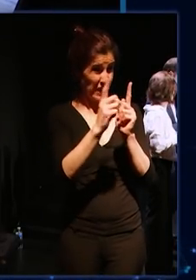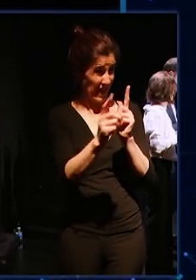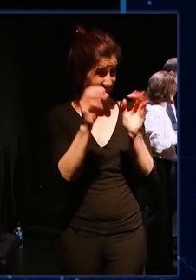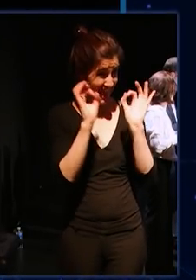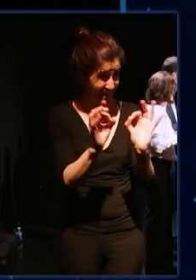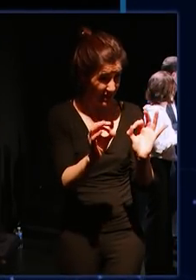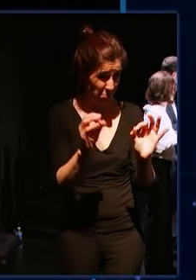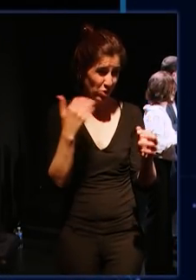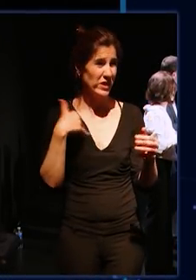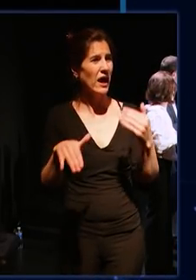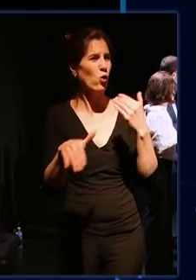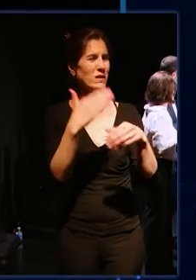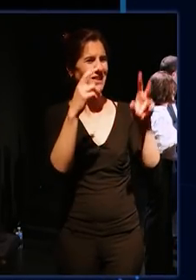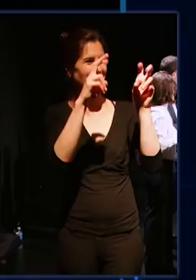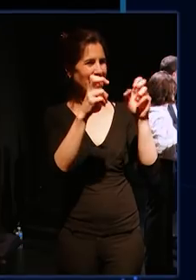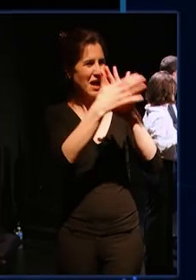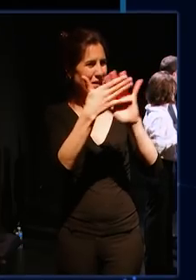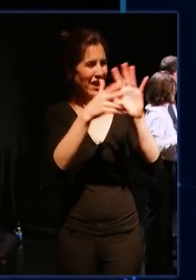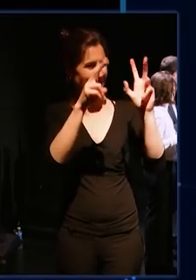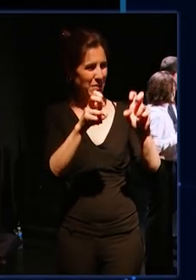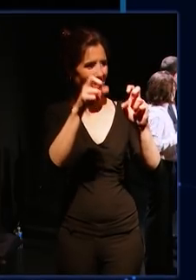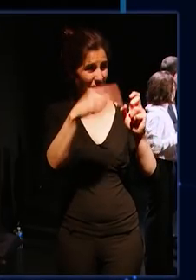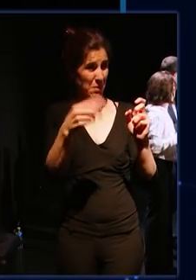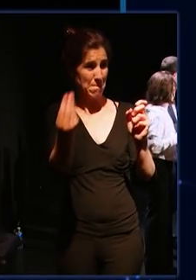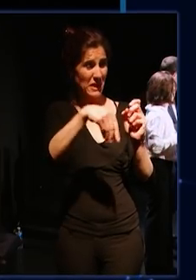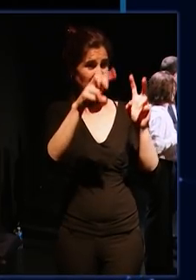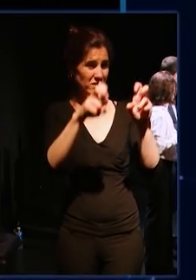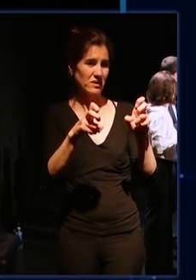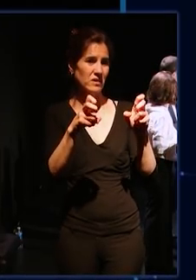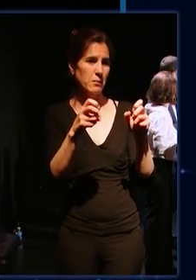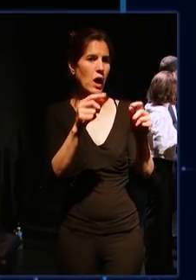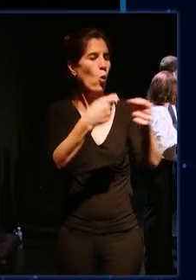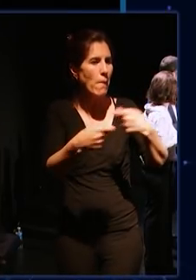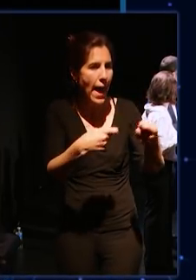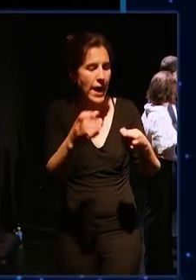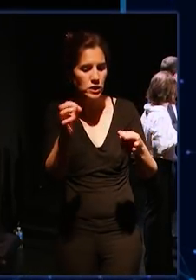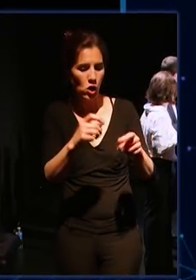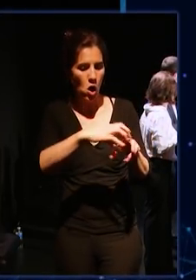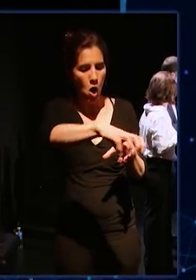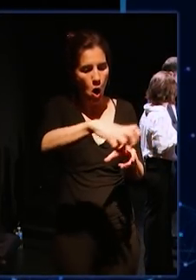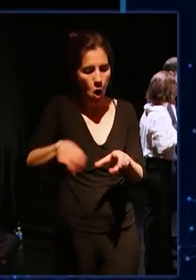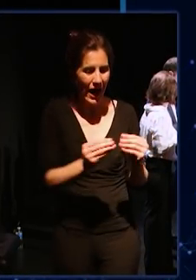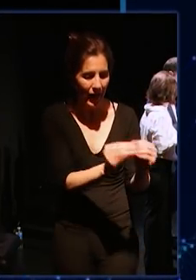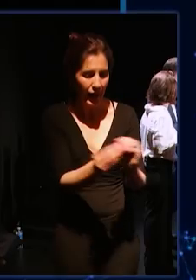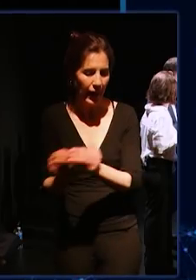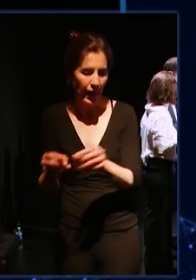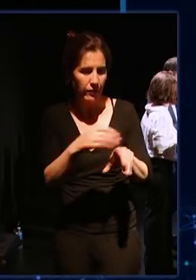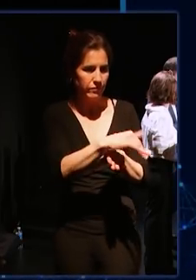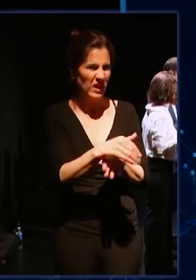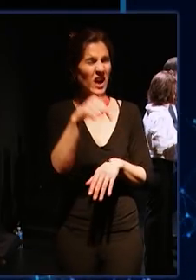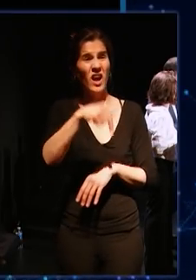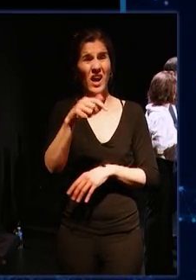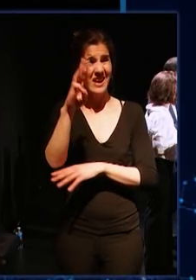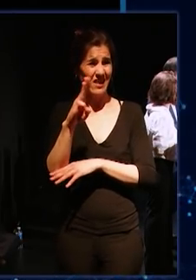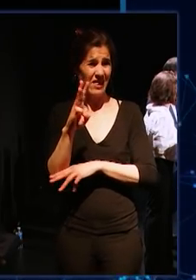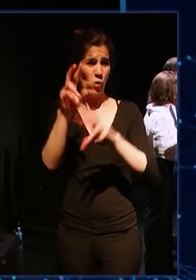s'ha comentat temes de comerç o d'espais públics, o arranjament de vorera, etc. A Cardedeu el tema de la mobilitat és un debat